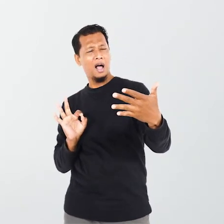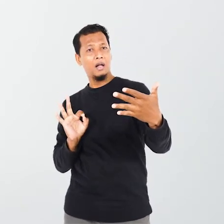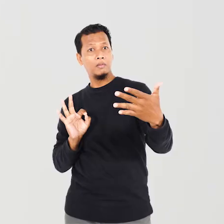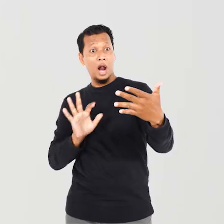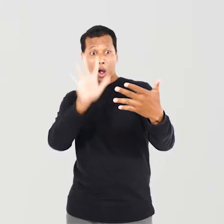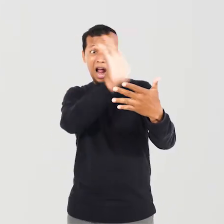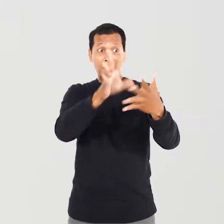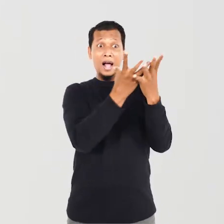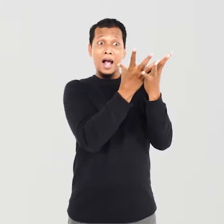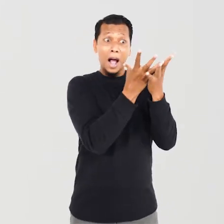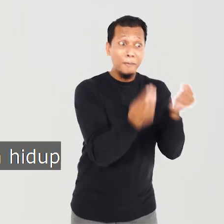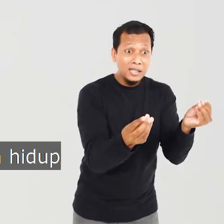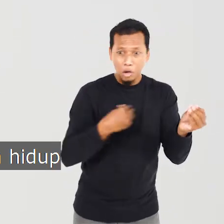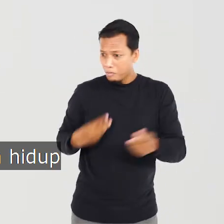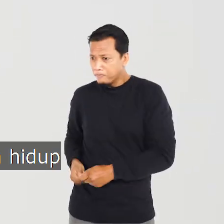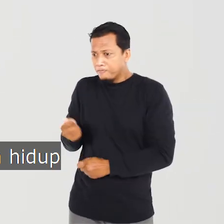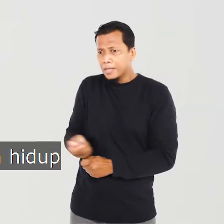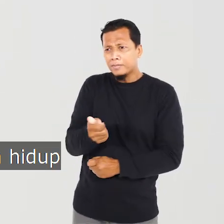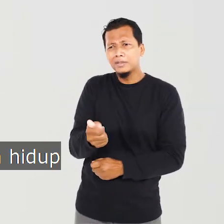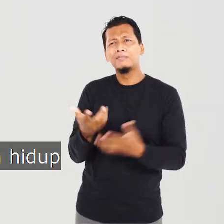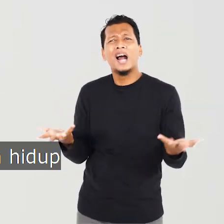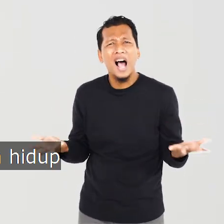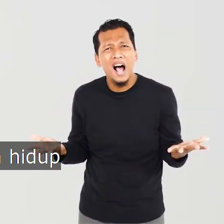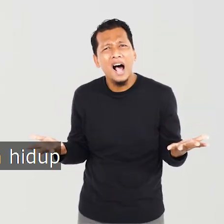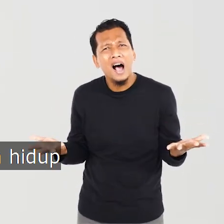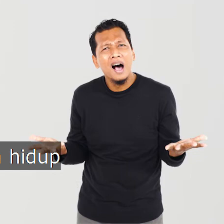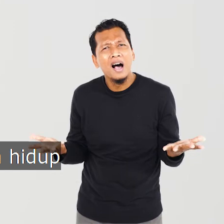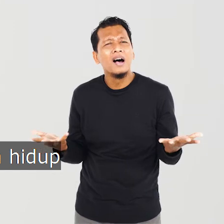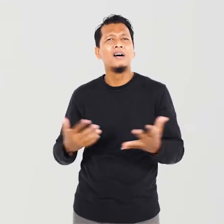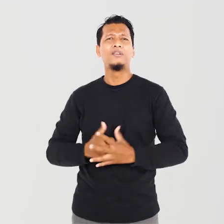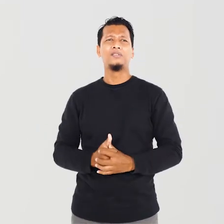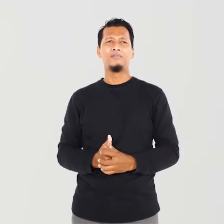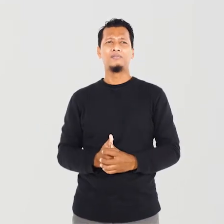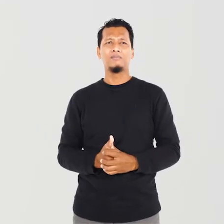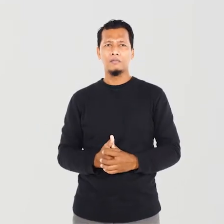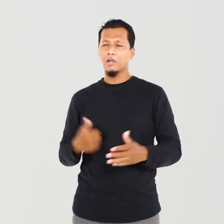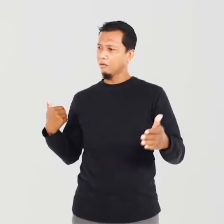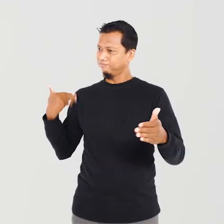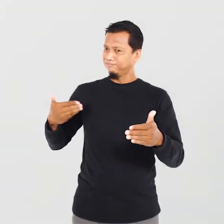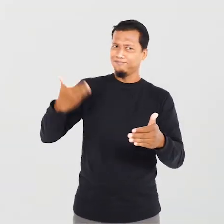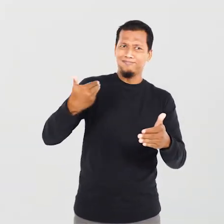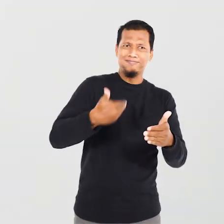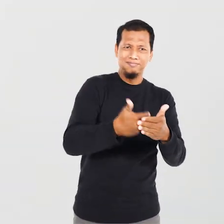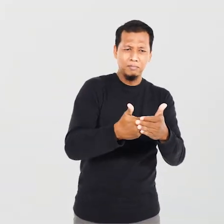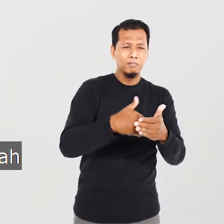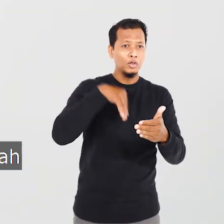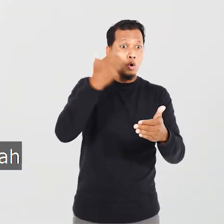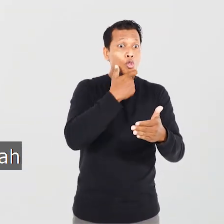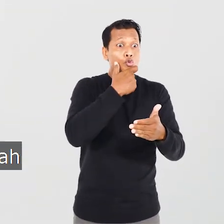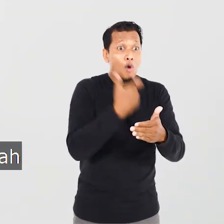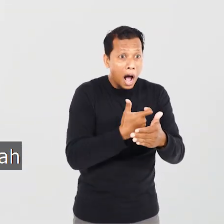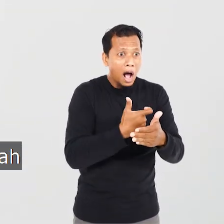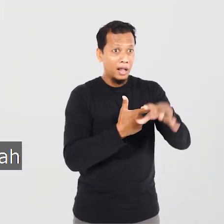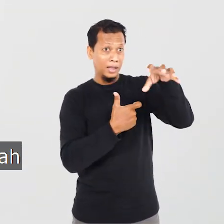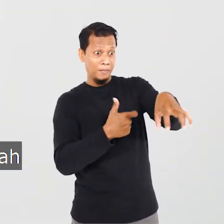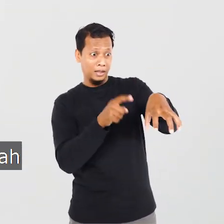apa-apa. Kalau alam itu habis, mereka nggak bisa beli apapun, jadi mereka nggak bisa hidup tanpa alam dengan uang. The older we get, the less we